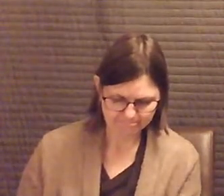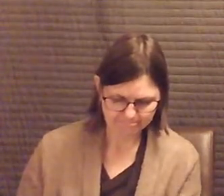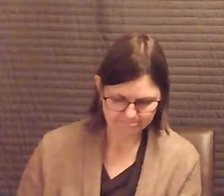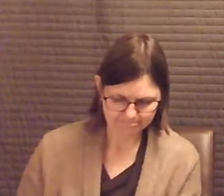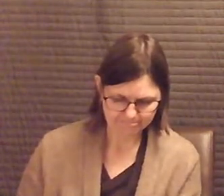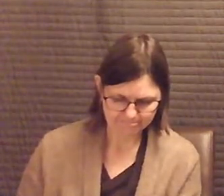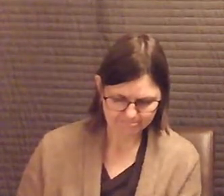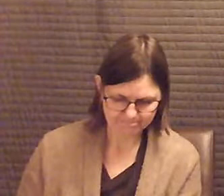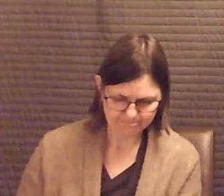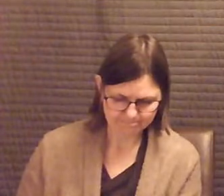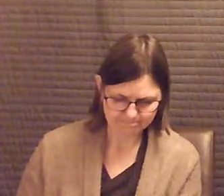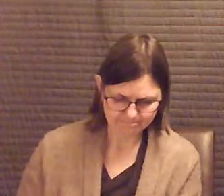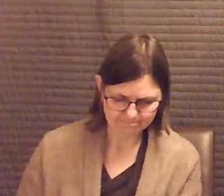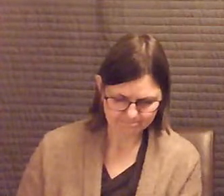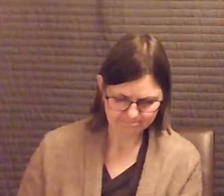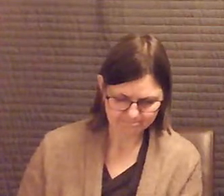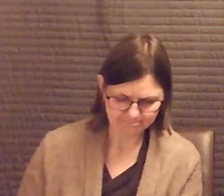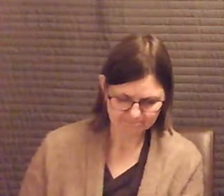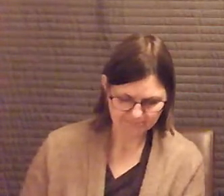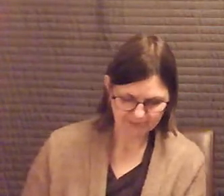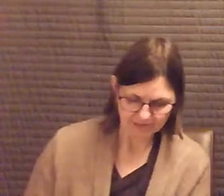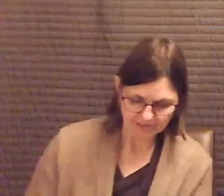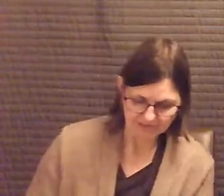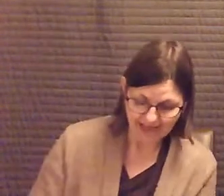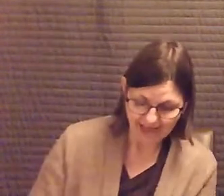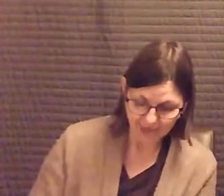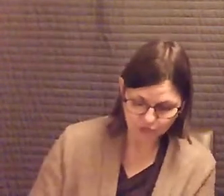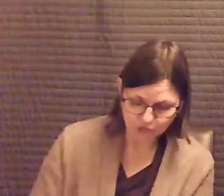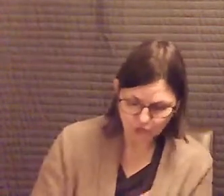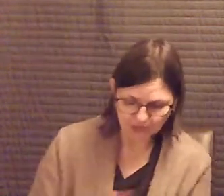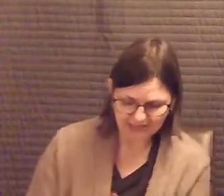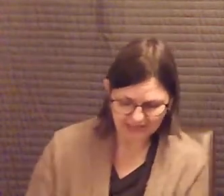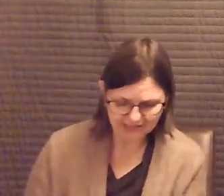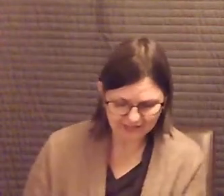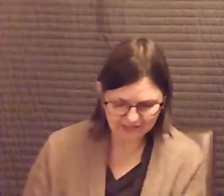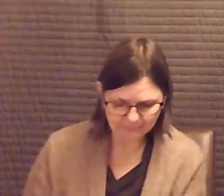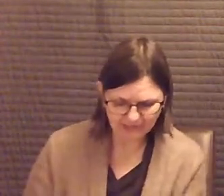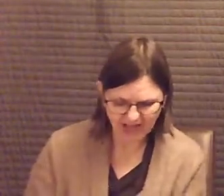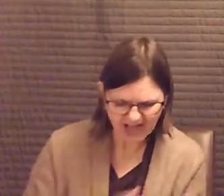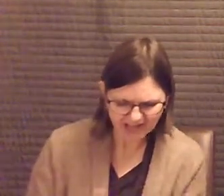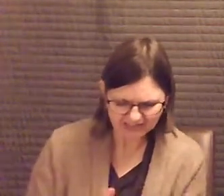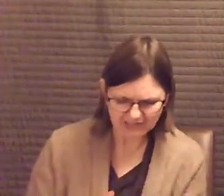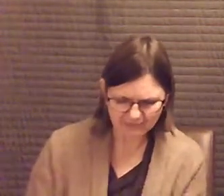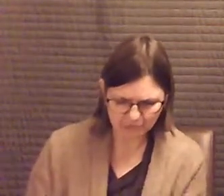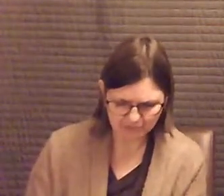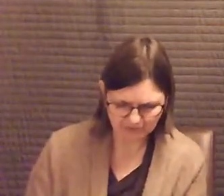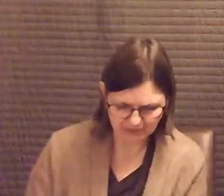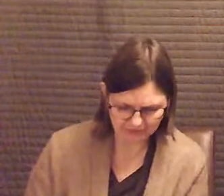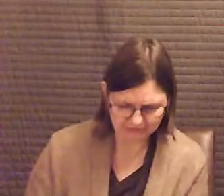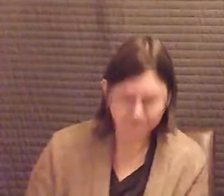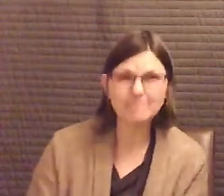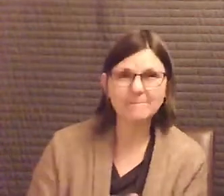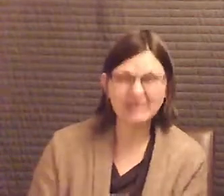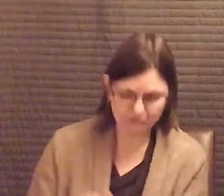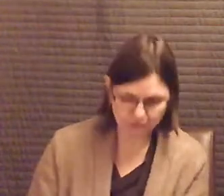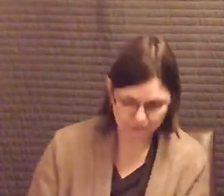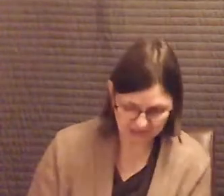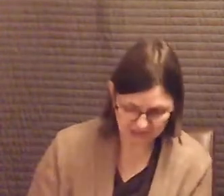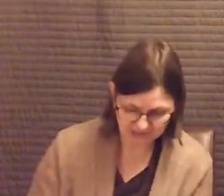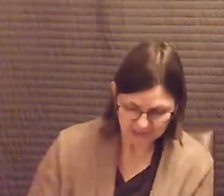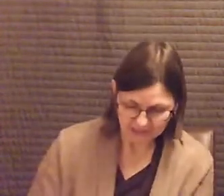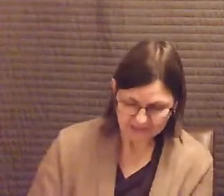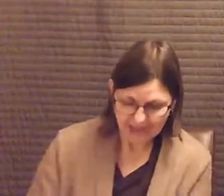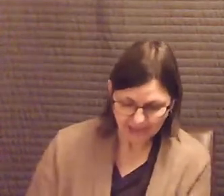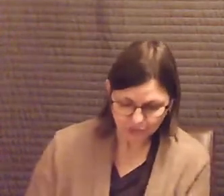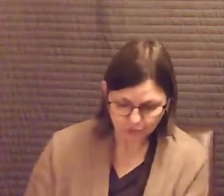viel en bleef every 2 af dat viel de hagel sturen nederland egypte alles neer op het geld was van mens tot